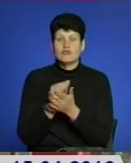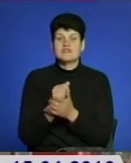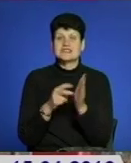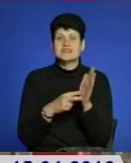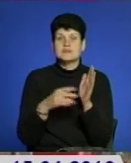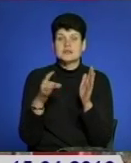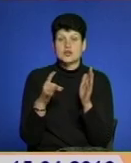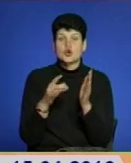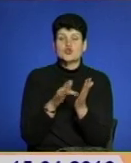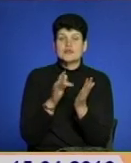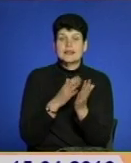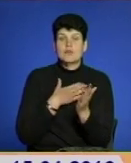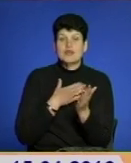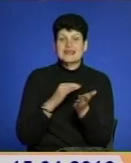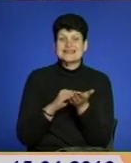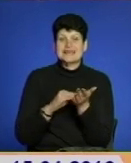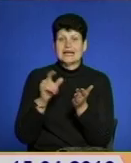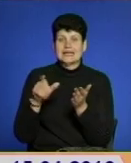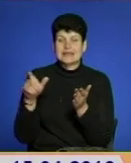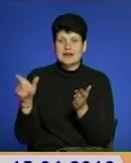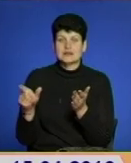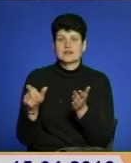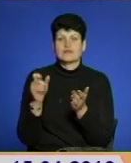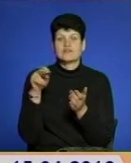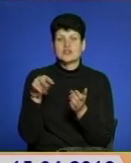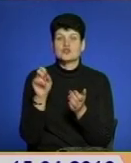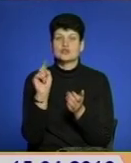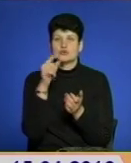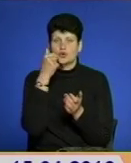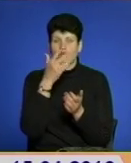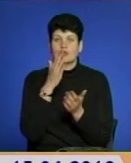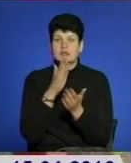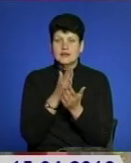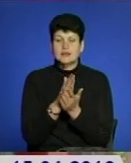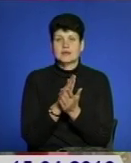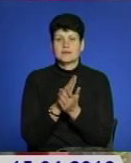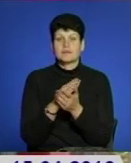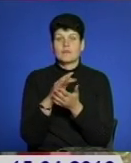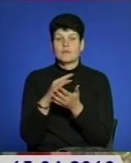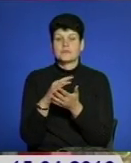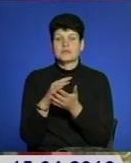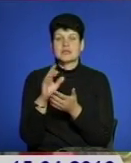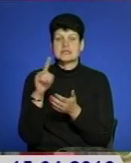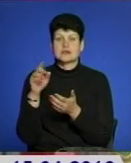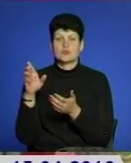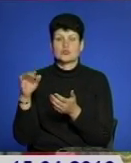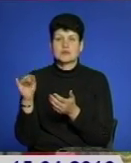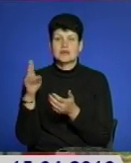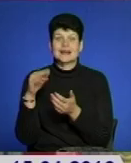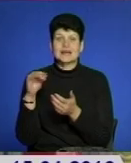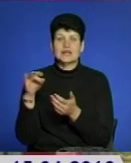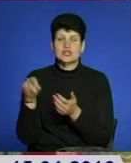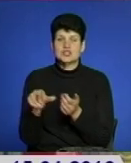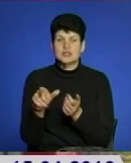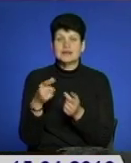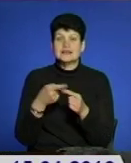моєї секретарки, який вийшов друком у 2011-му, став своєрідним тематичним прологом до «Забудь річки». Правда, ці книжки